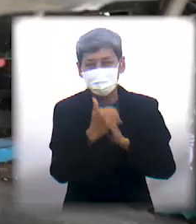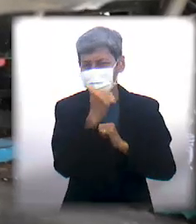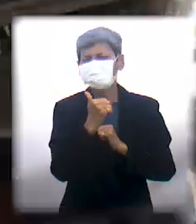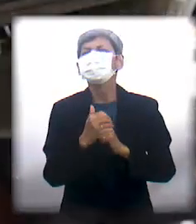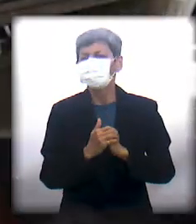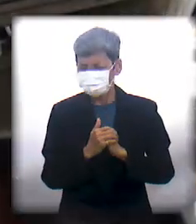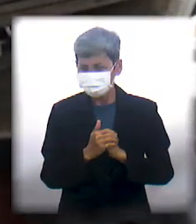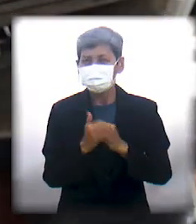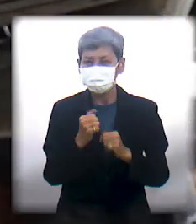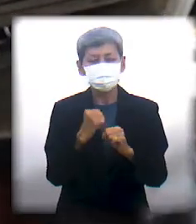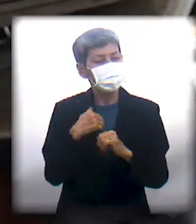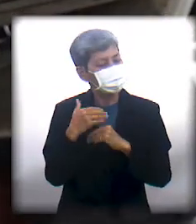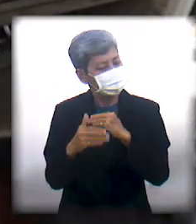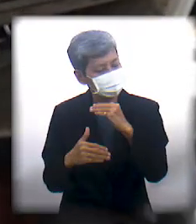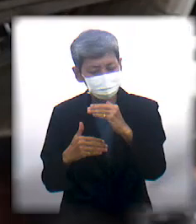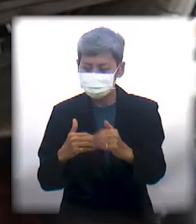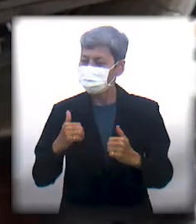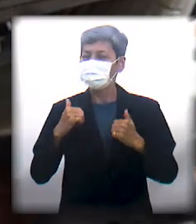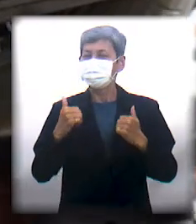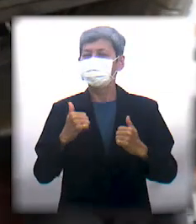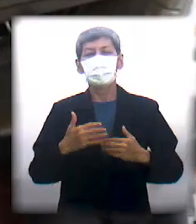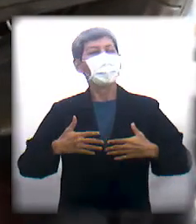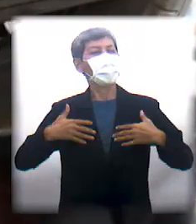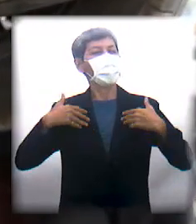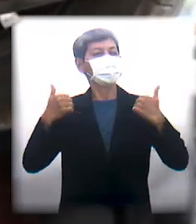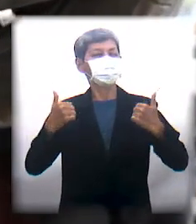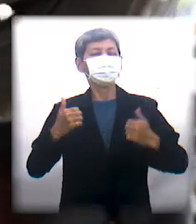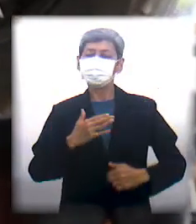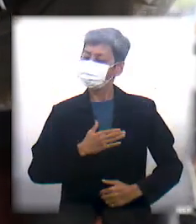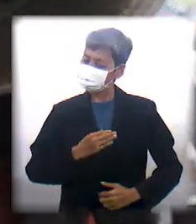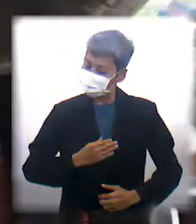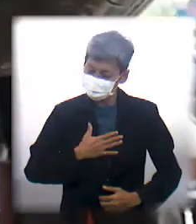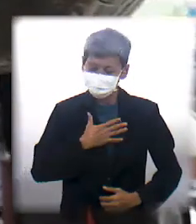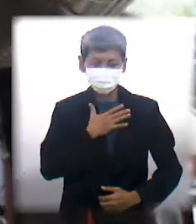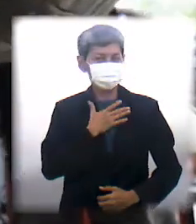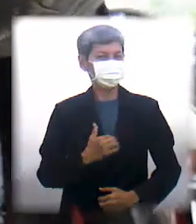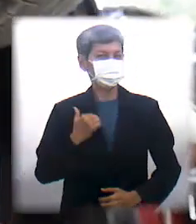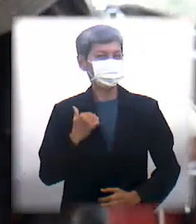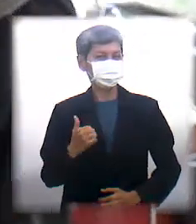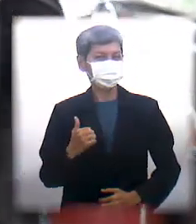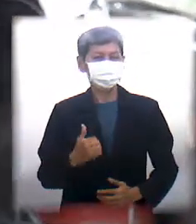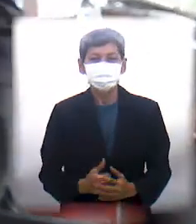ทำให้ทุกอย่างผ่านไปได้อย่างดีและมีความสุขและมีความภาคภูมิใจเหมือนที่ช่างหนีมีในวันนี้ค่ะ